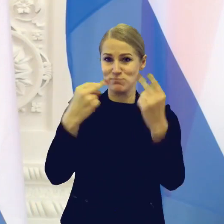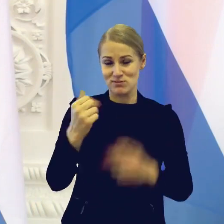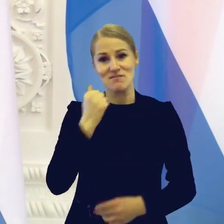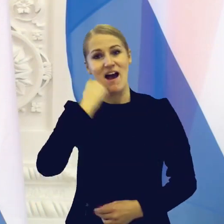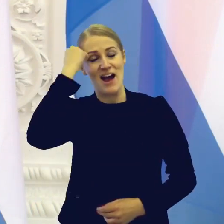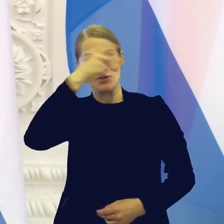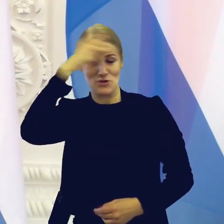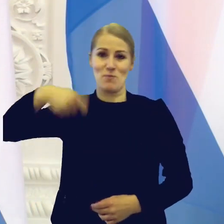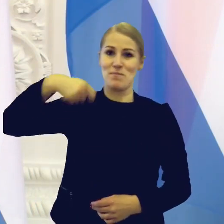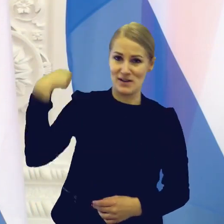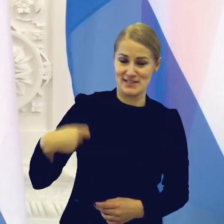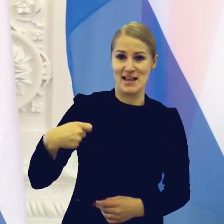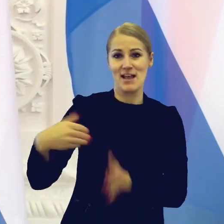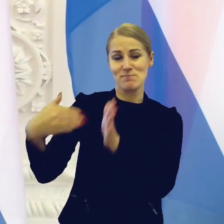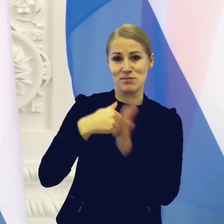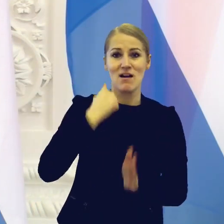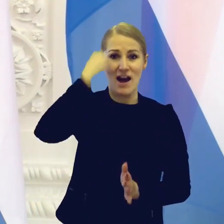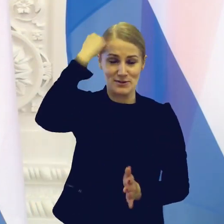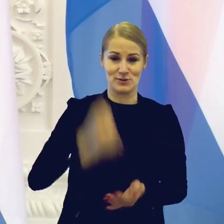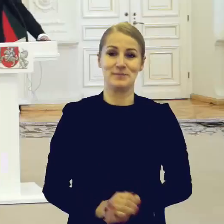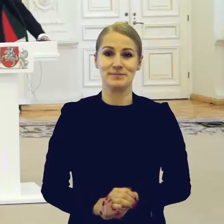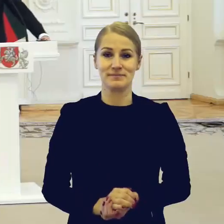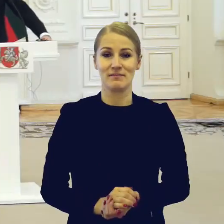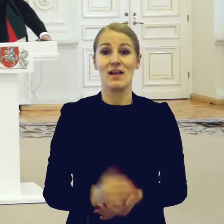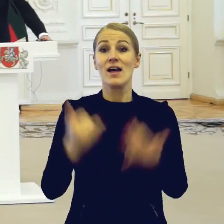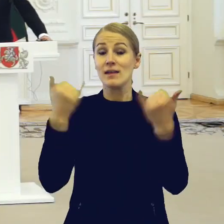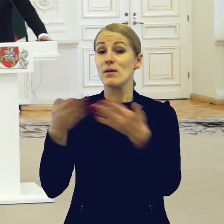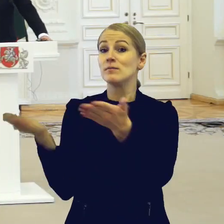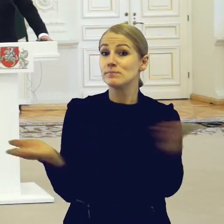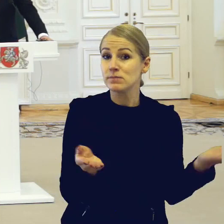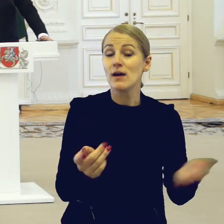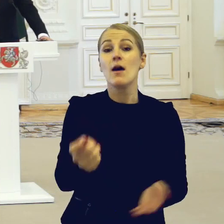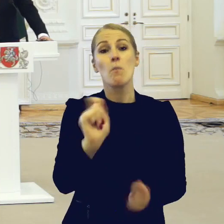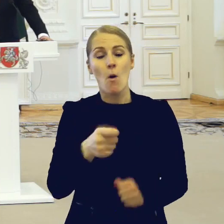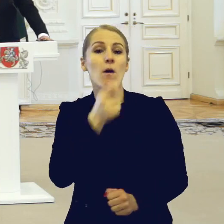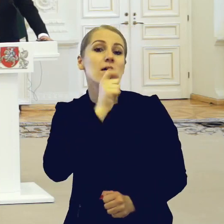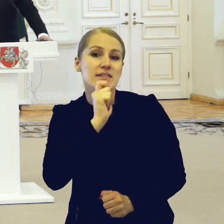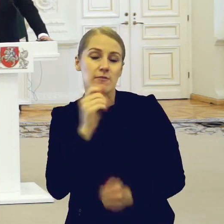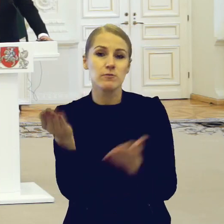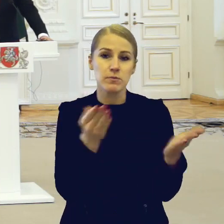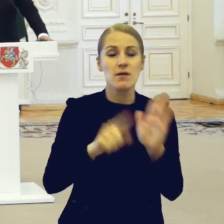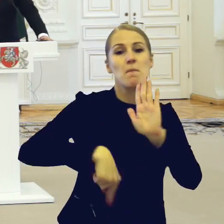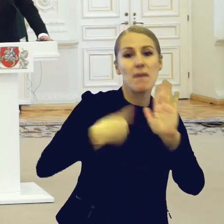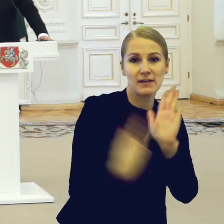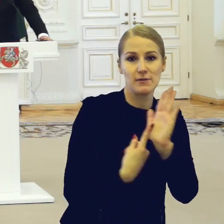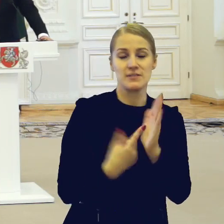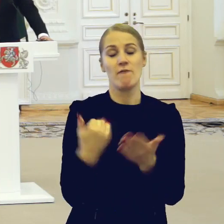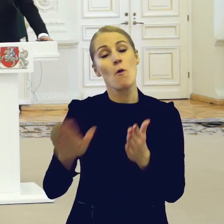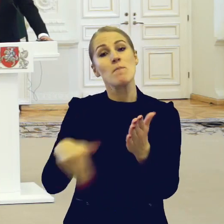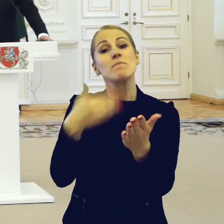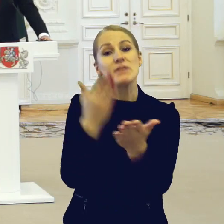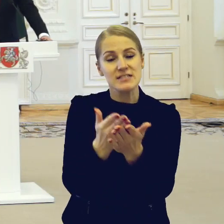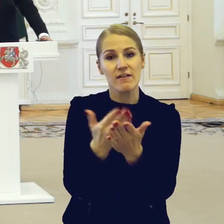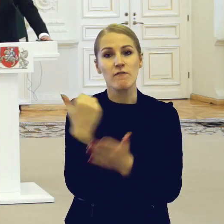už šiltą ir draugišką priėmimą. Už pasisakymus, kviečiu žiniasklaidos atstovus užduoti klausimus. Prašau prieiti prie mikrofono, prisistatyti